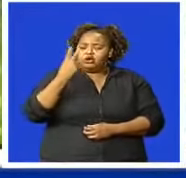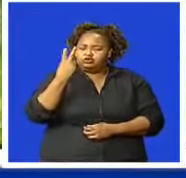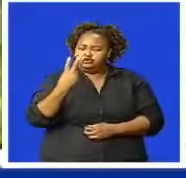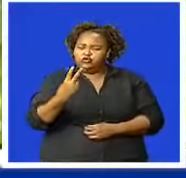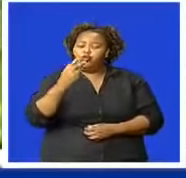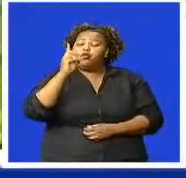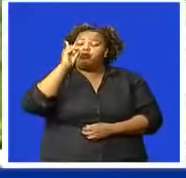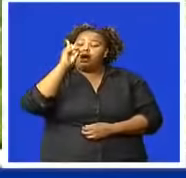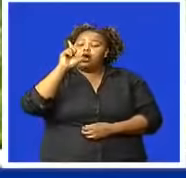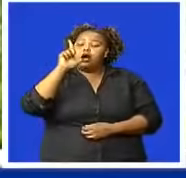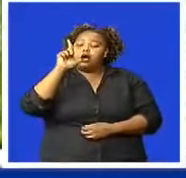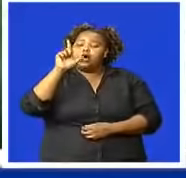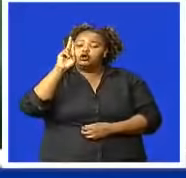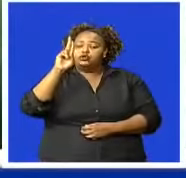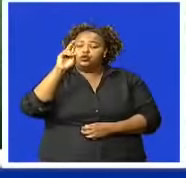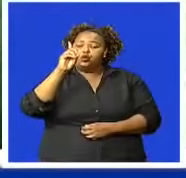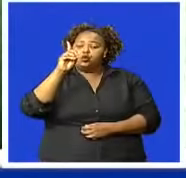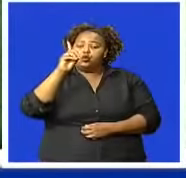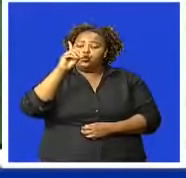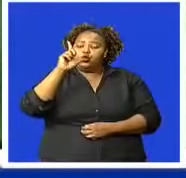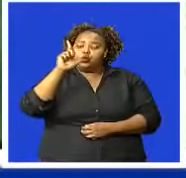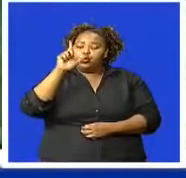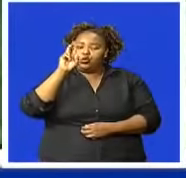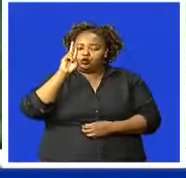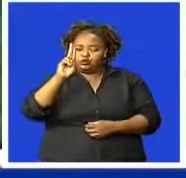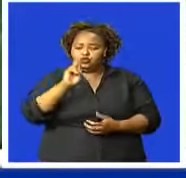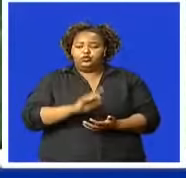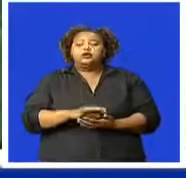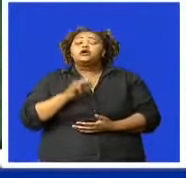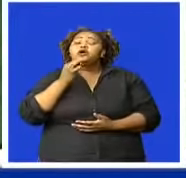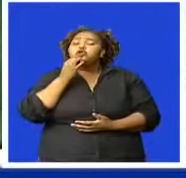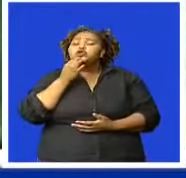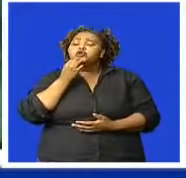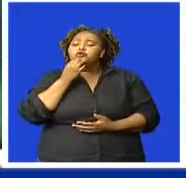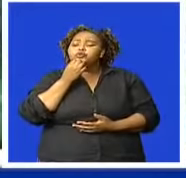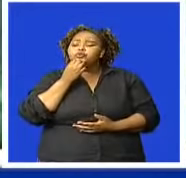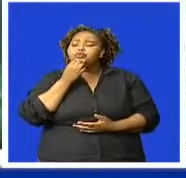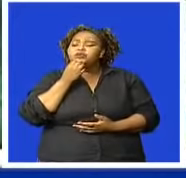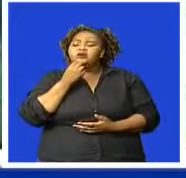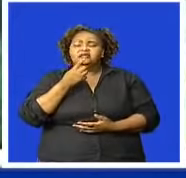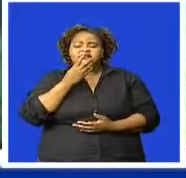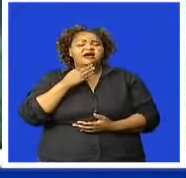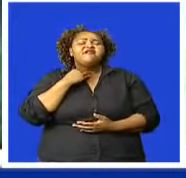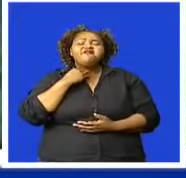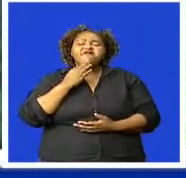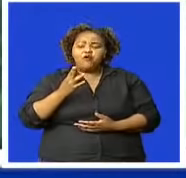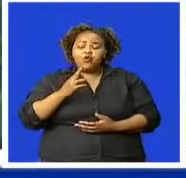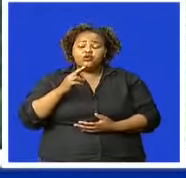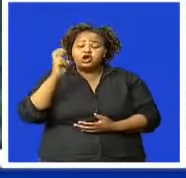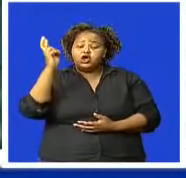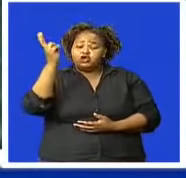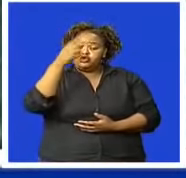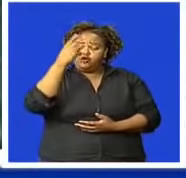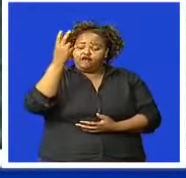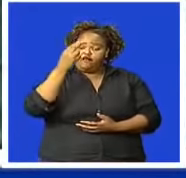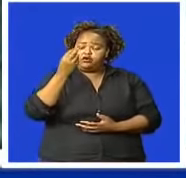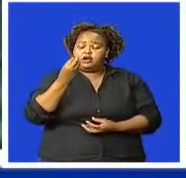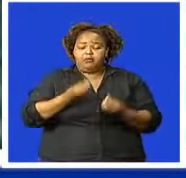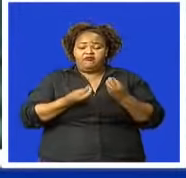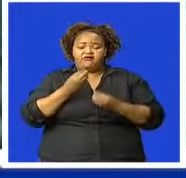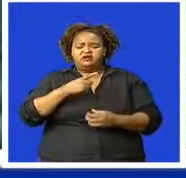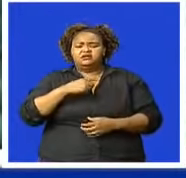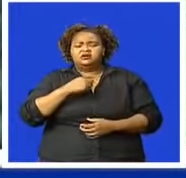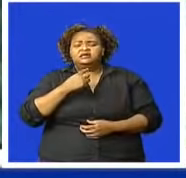khaya. Insha lenye kulendzawo yalile kufuna labantwana labalahlekile yathi akuboshwe labo